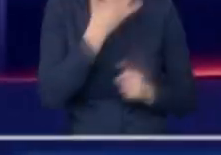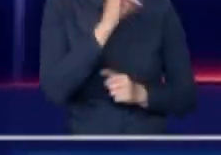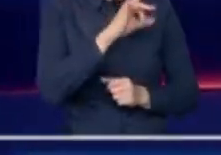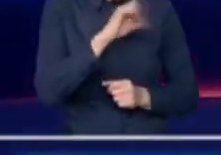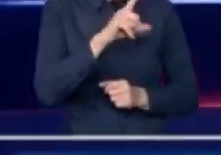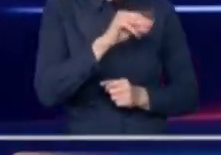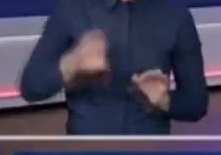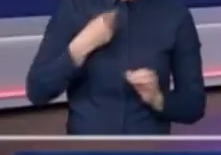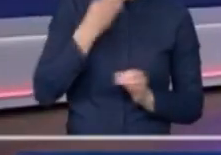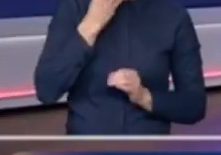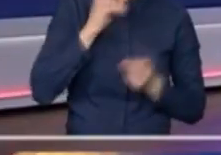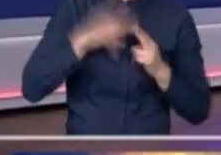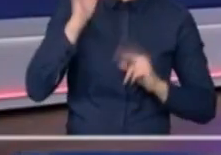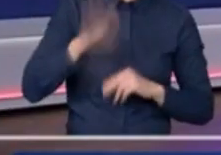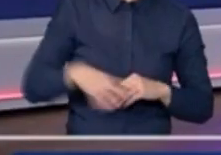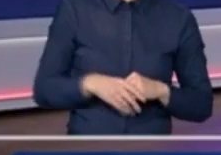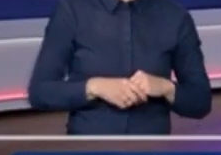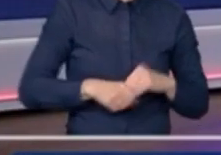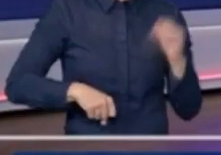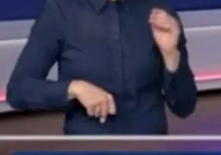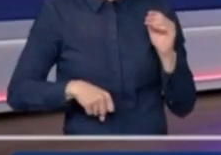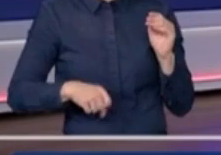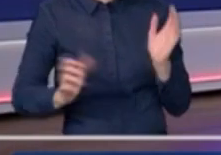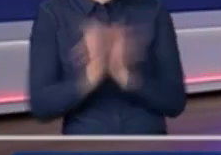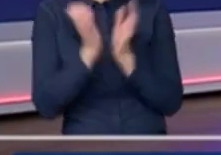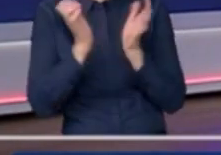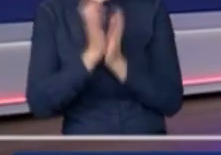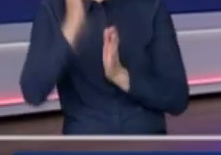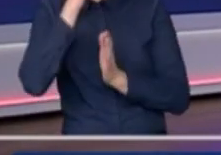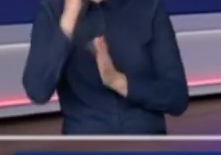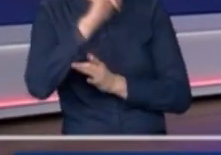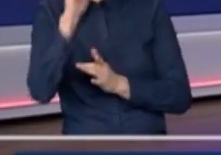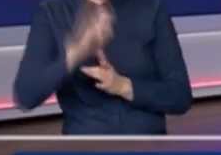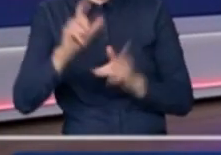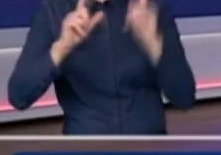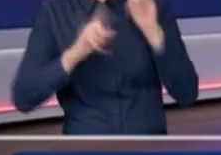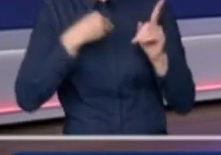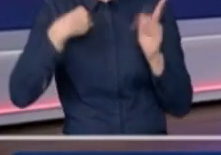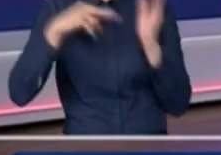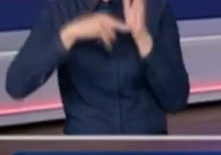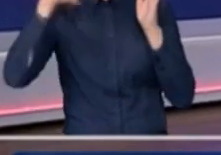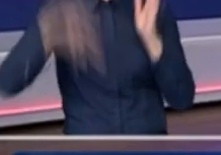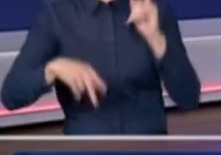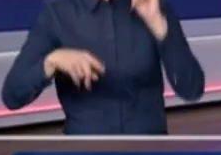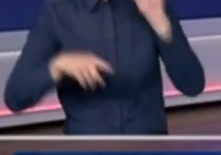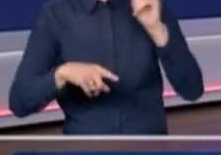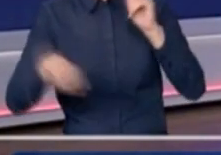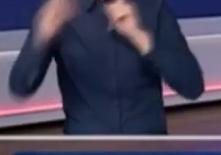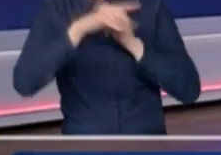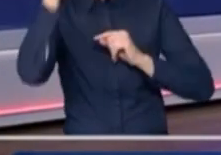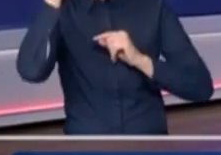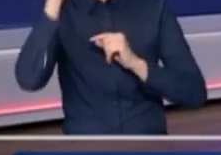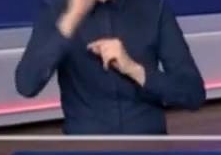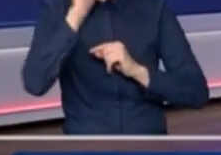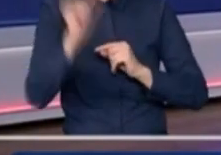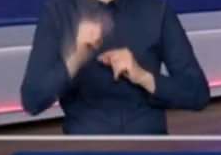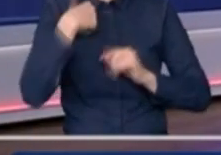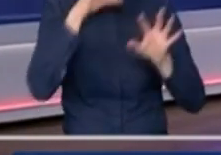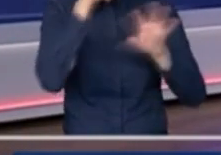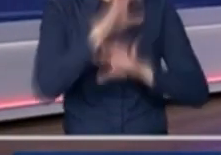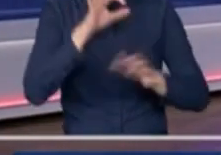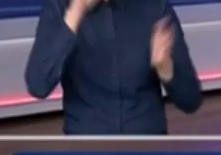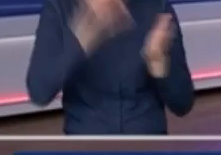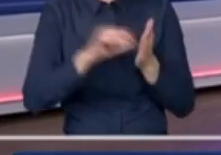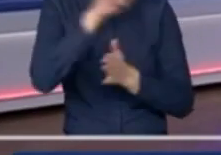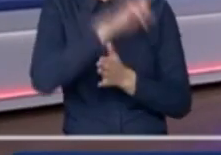zapraszam. Piłka jest ciągle w grze, choć już bez naszych biało-czerwonych. Przy okazji Euro przyjrzeliśmy się europejskim WAX,